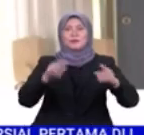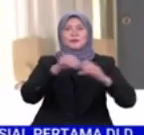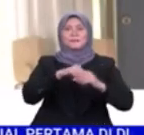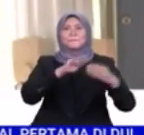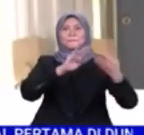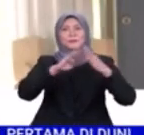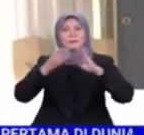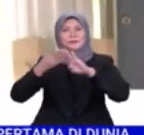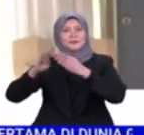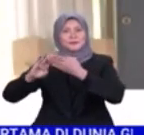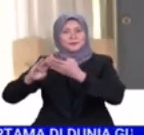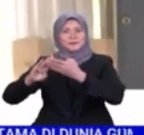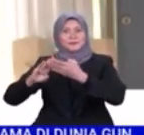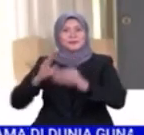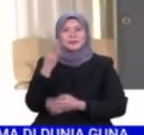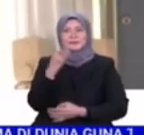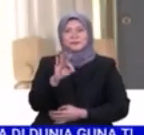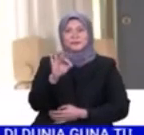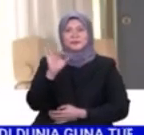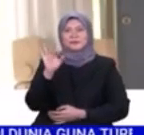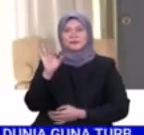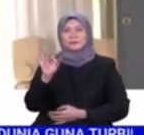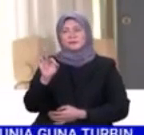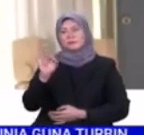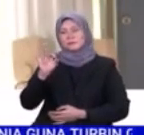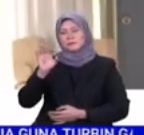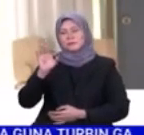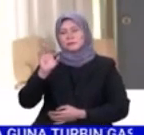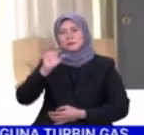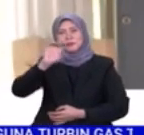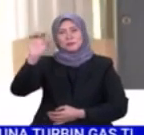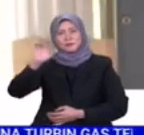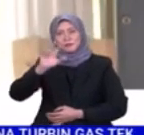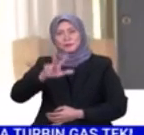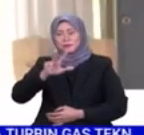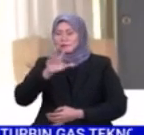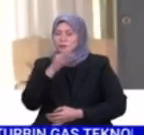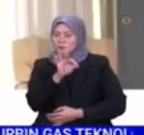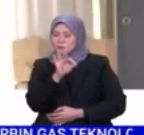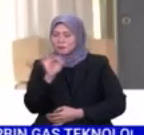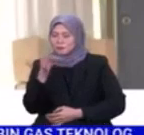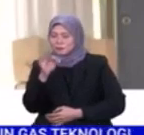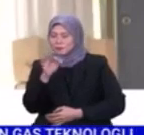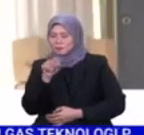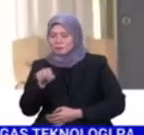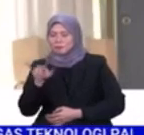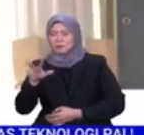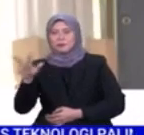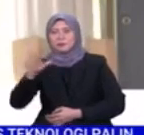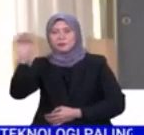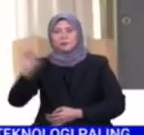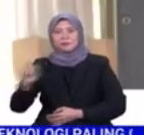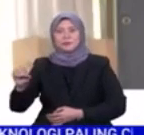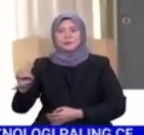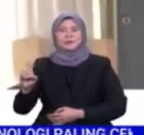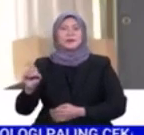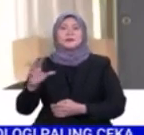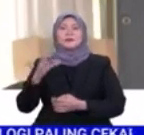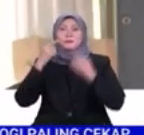komuniti, daripada 69-63% daripada mereka telah berjaya dan tidak lagi